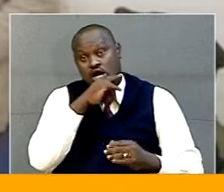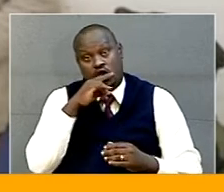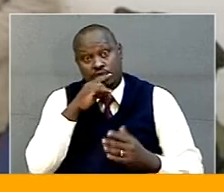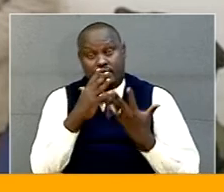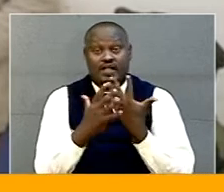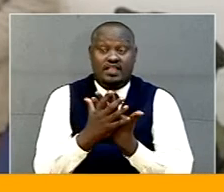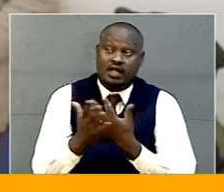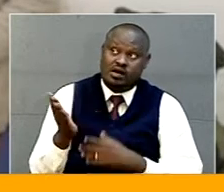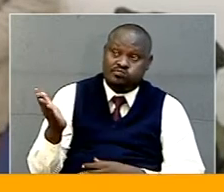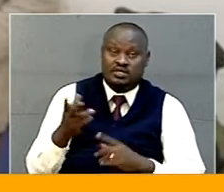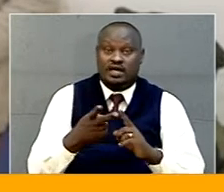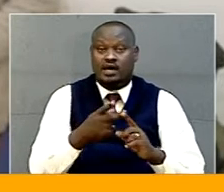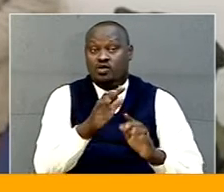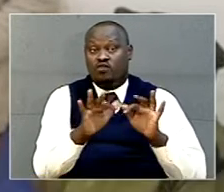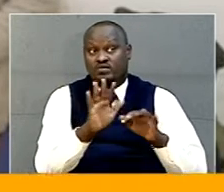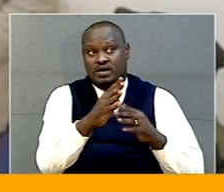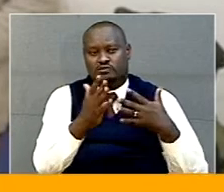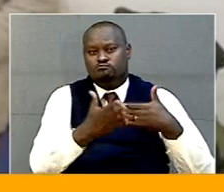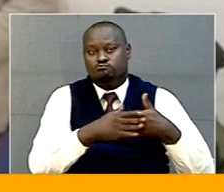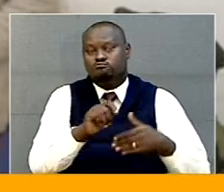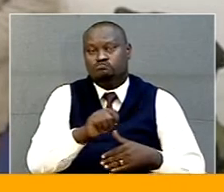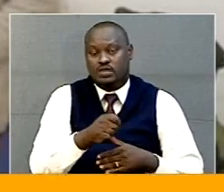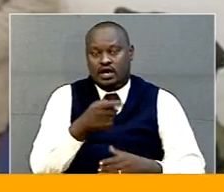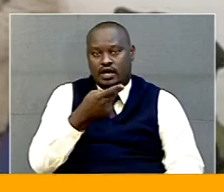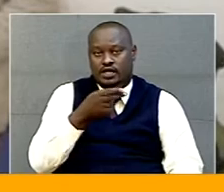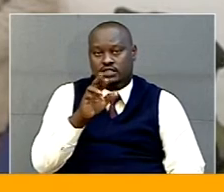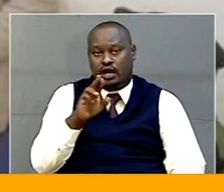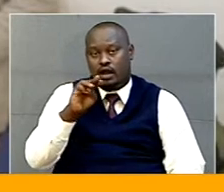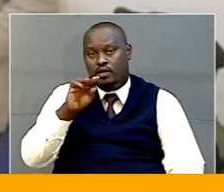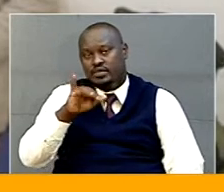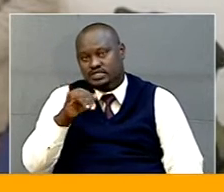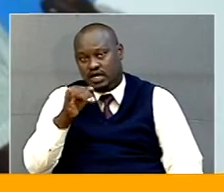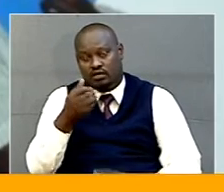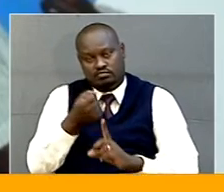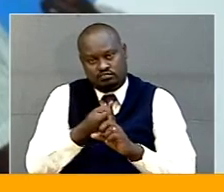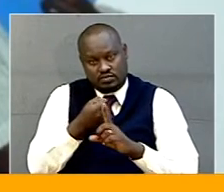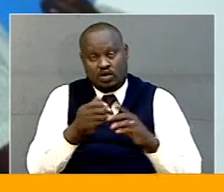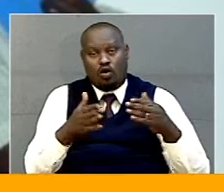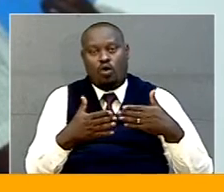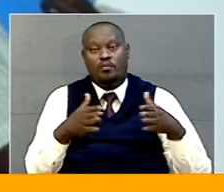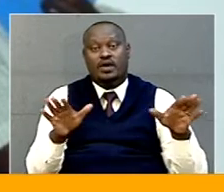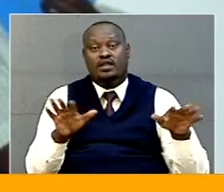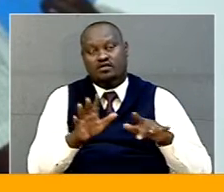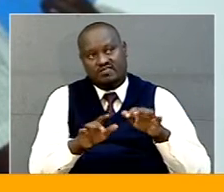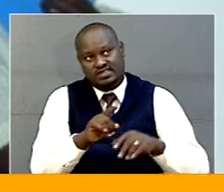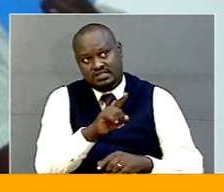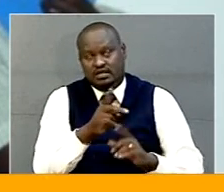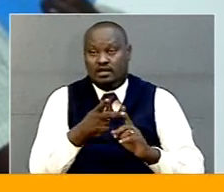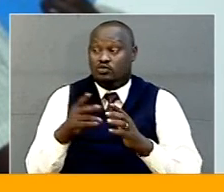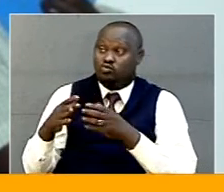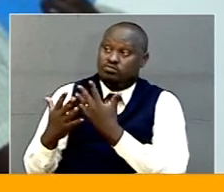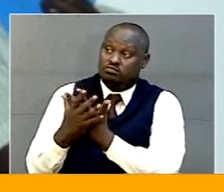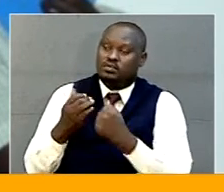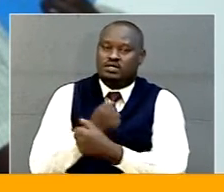wamu n'okugala ofiisi zaabwe aba HRNJ bagala ofiisi zino ziggulibwewo ne bannamawulire bateebwe mu